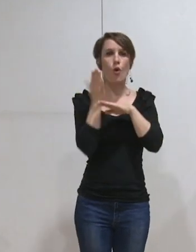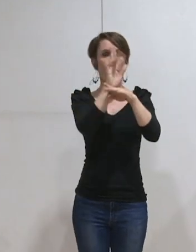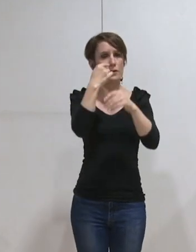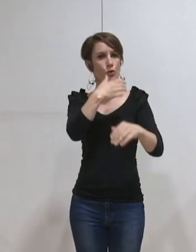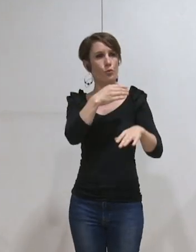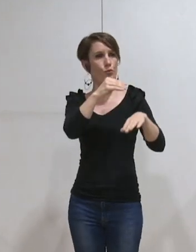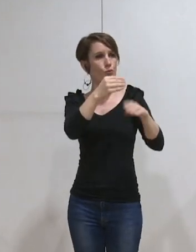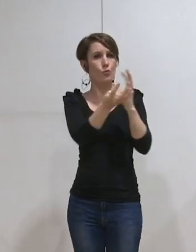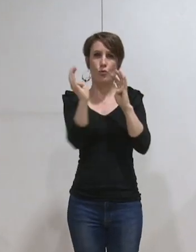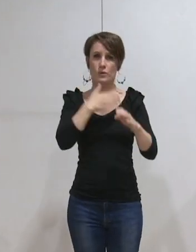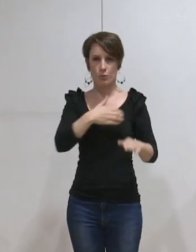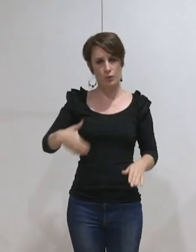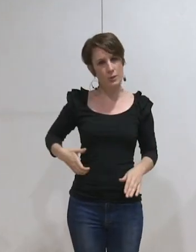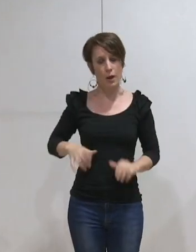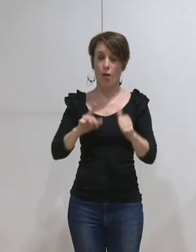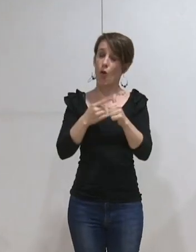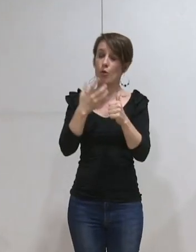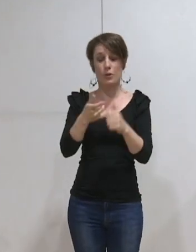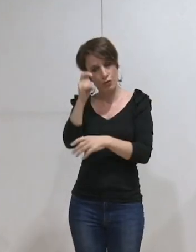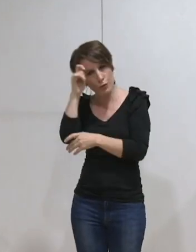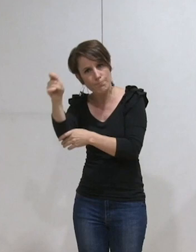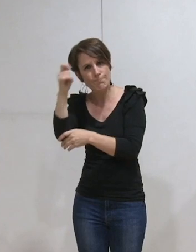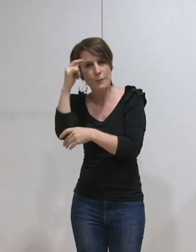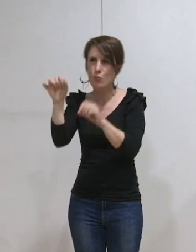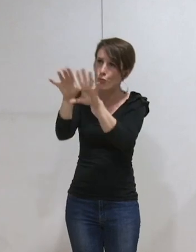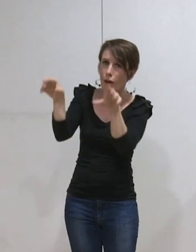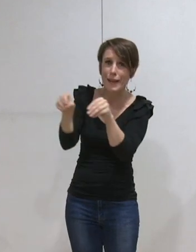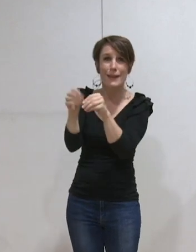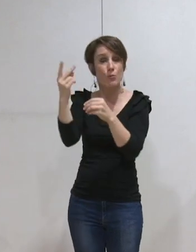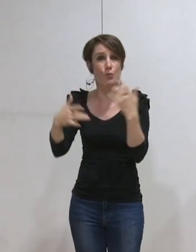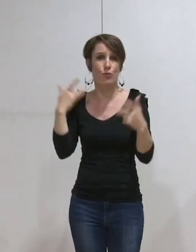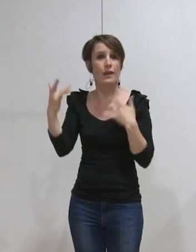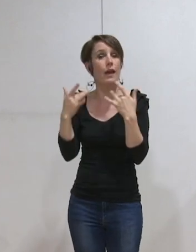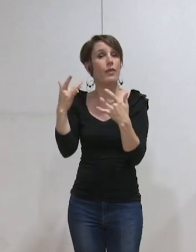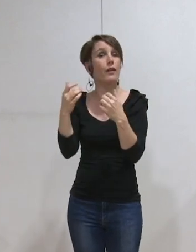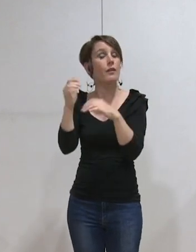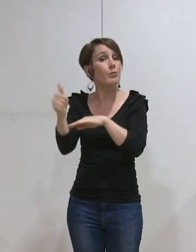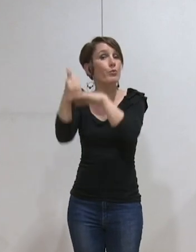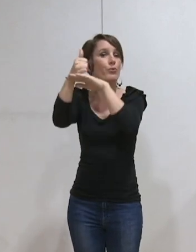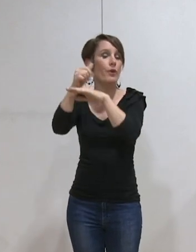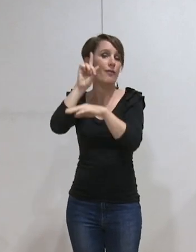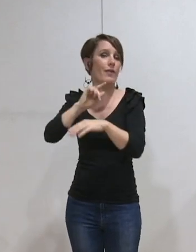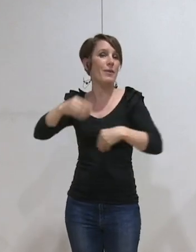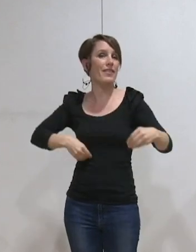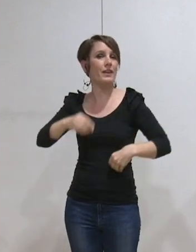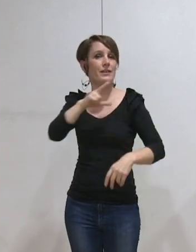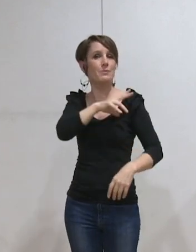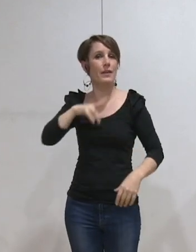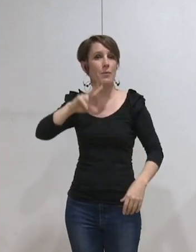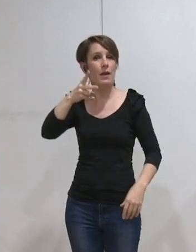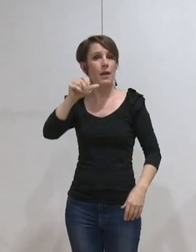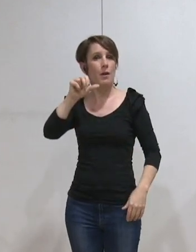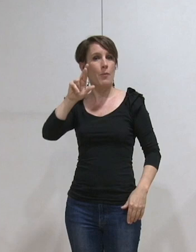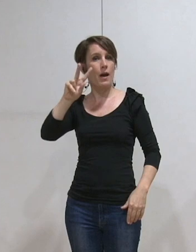l'équipe du Théâtre et sa directrice élisabe paparan Papazian ce drame qui est intervenu à la fin